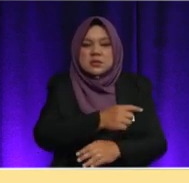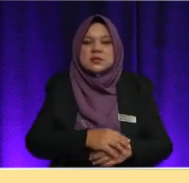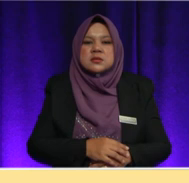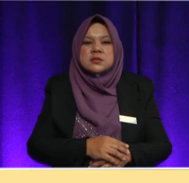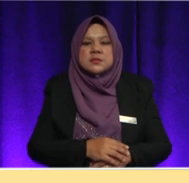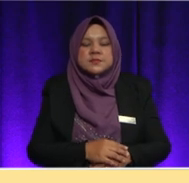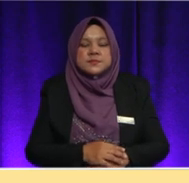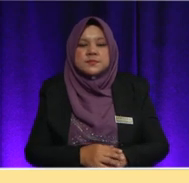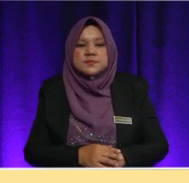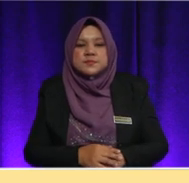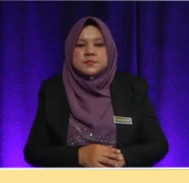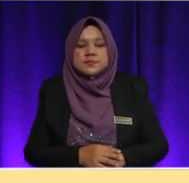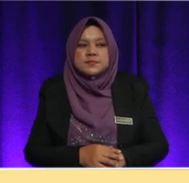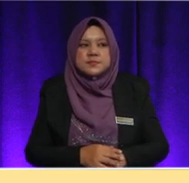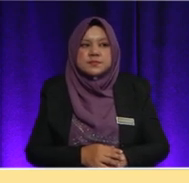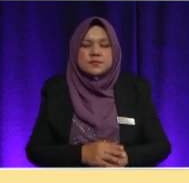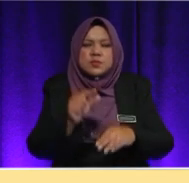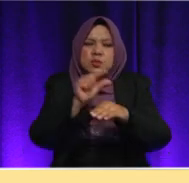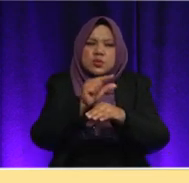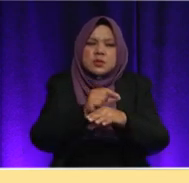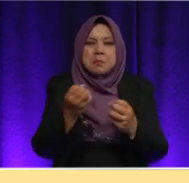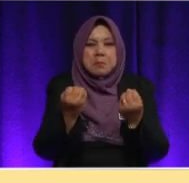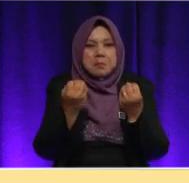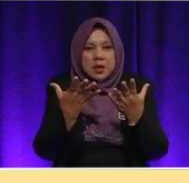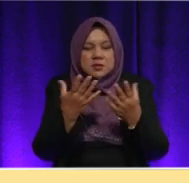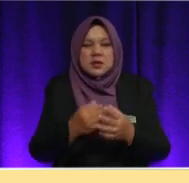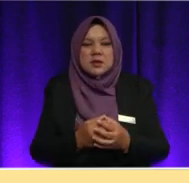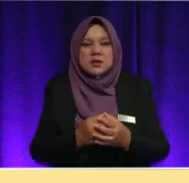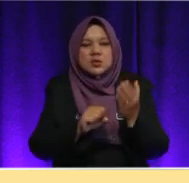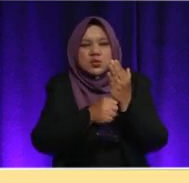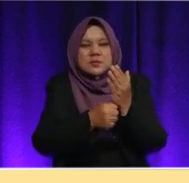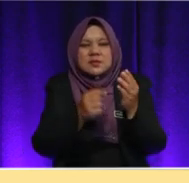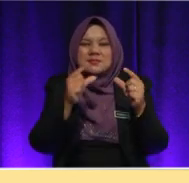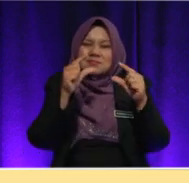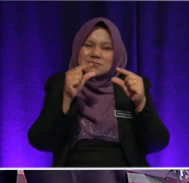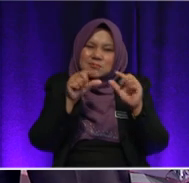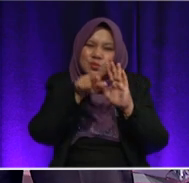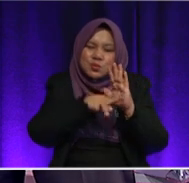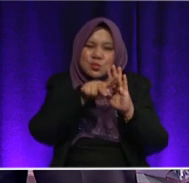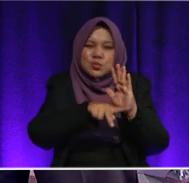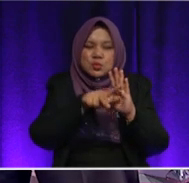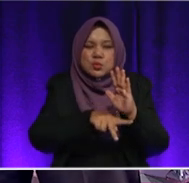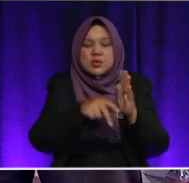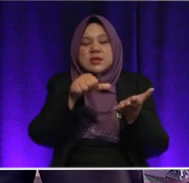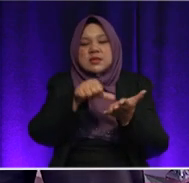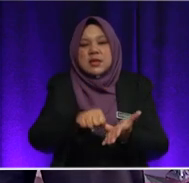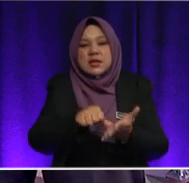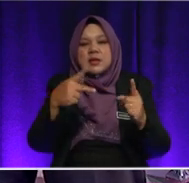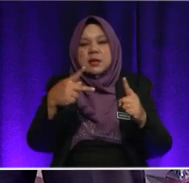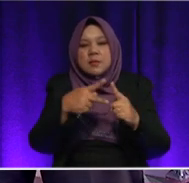keperluan pengguna pengguna semakin ramai oke sumber semakin kurang semakin tekanan kepada